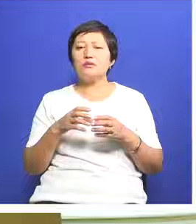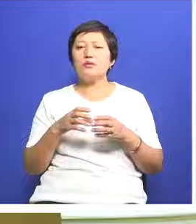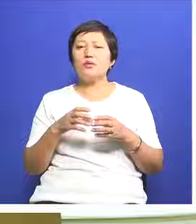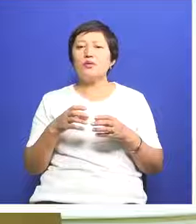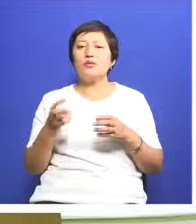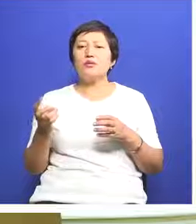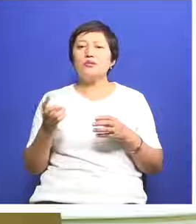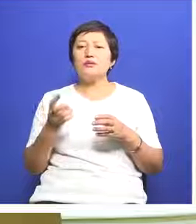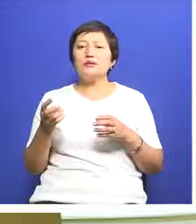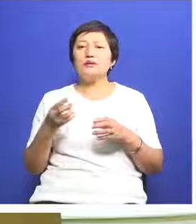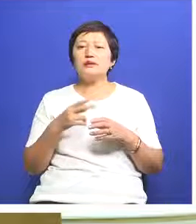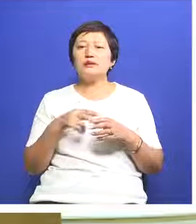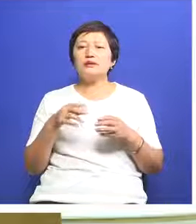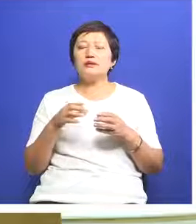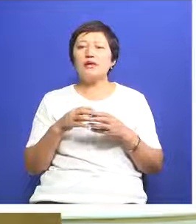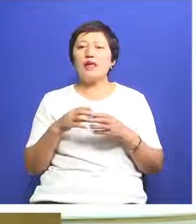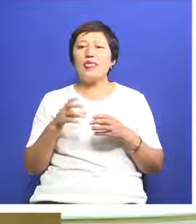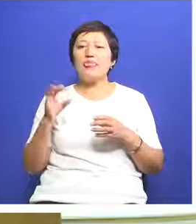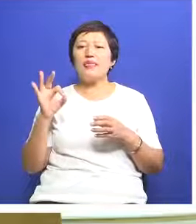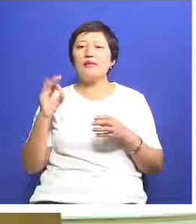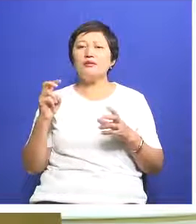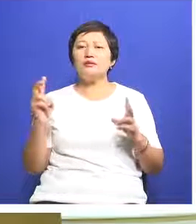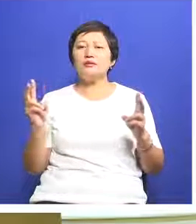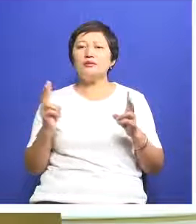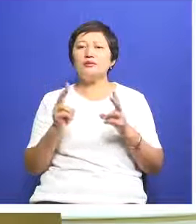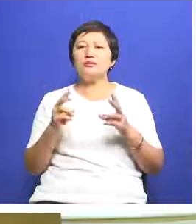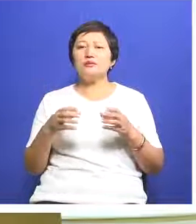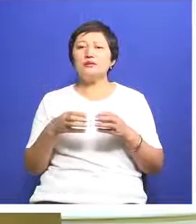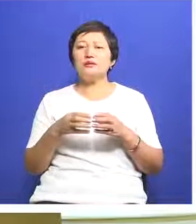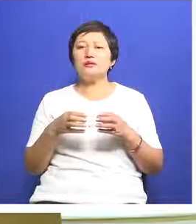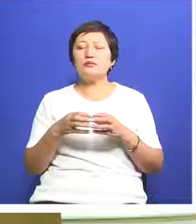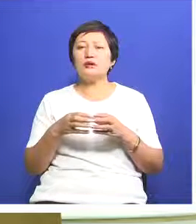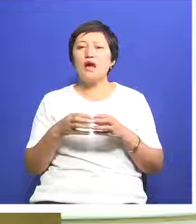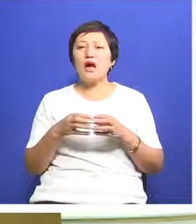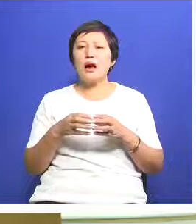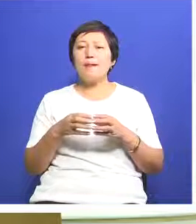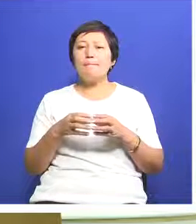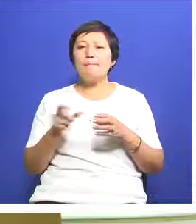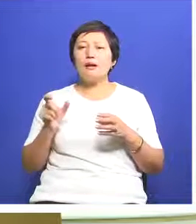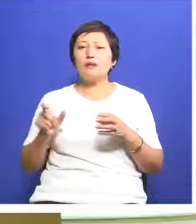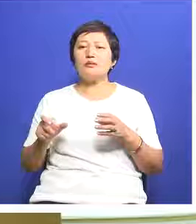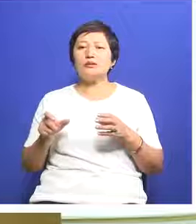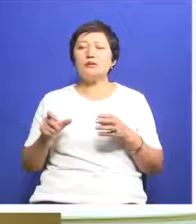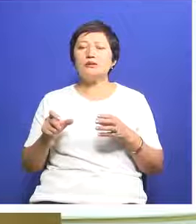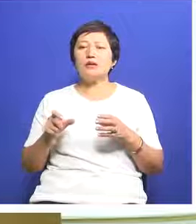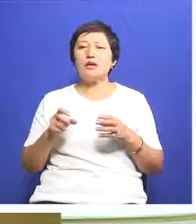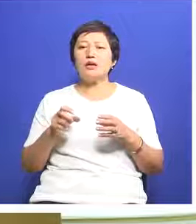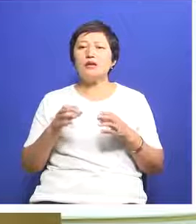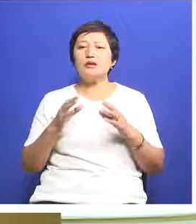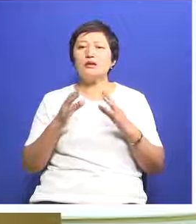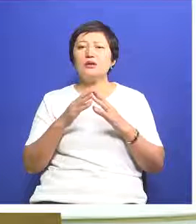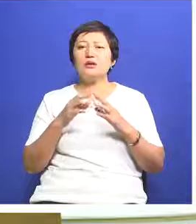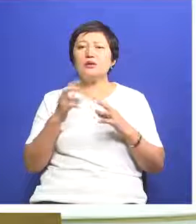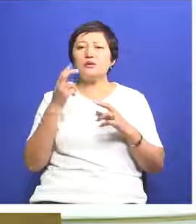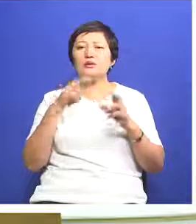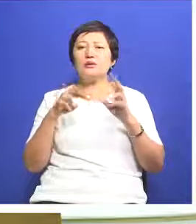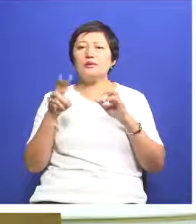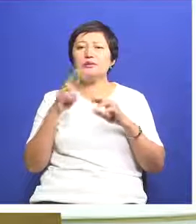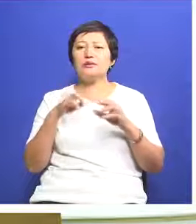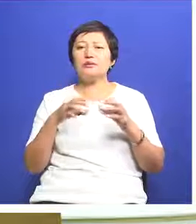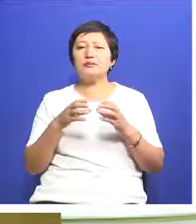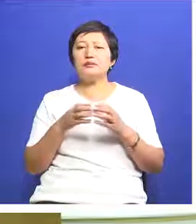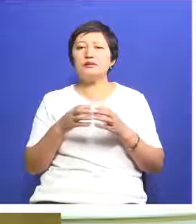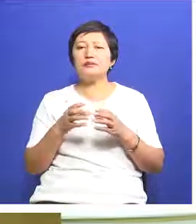келген жаңа демеушілерді ұйымдастырып, жаңағы бар ол кісілердің жай күйін біліп тұрамыз. Сосын мынау